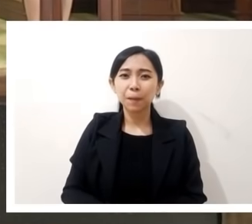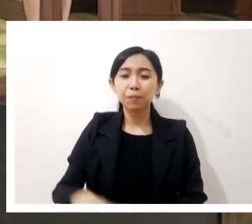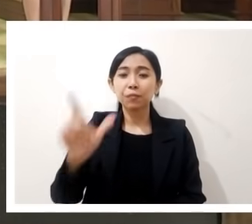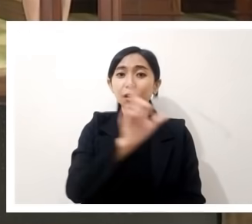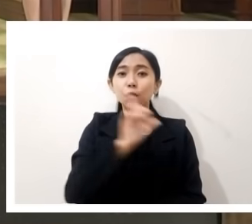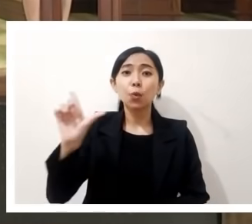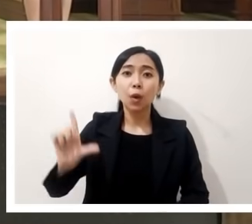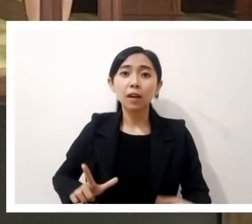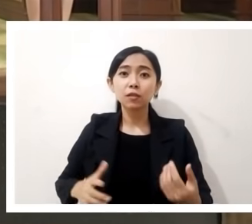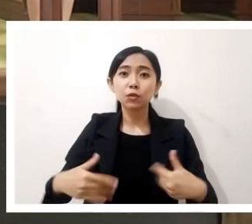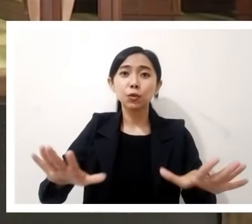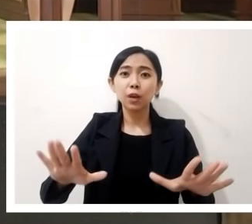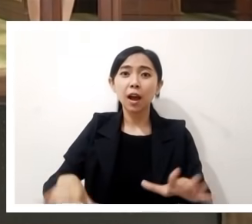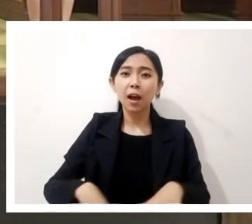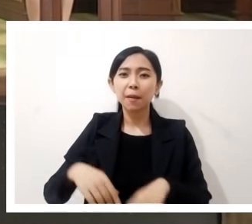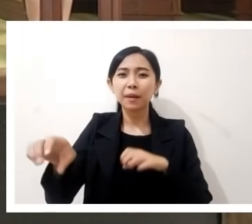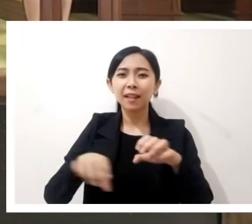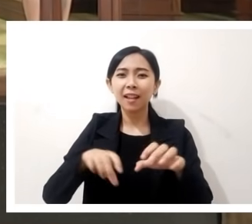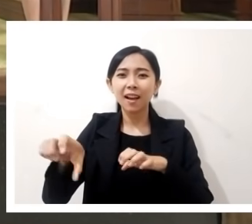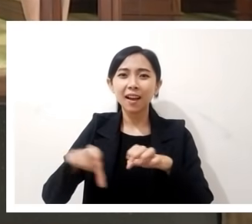bersukacitalah. Tuhan sudah